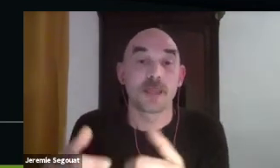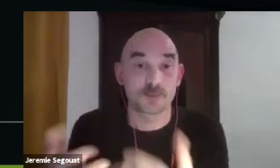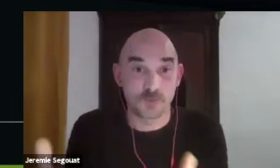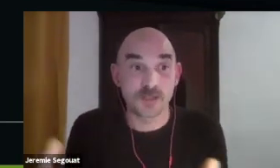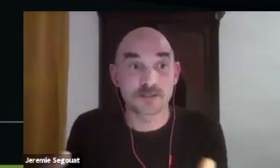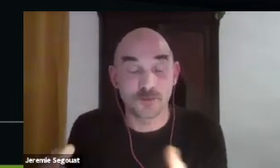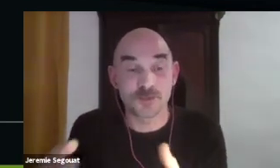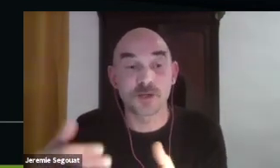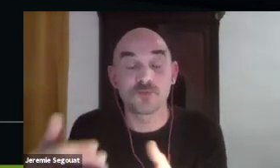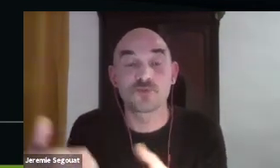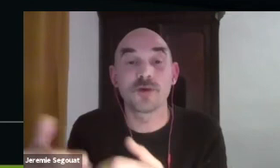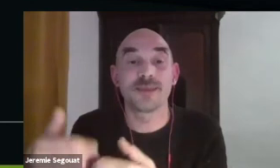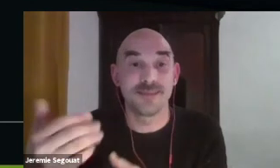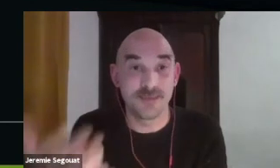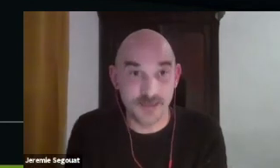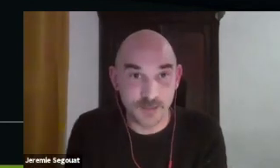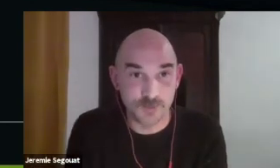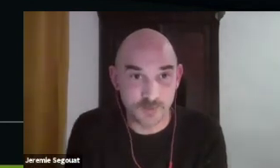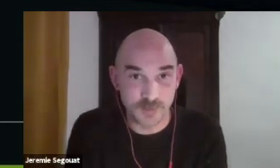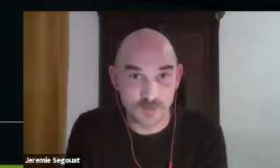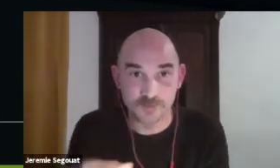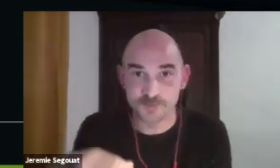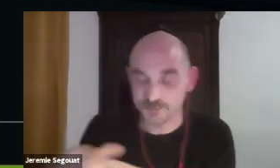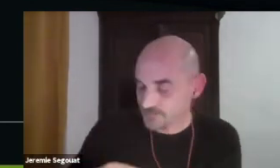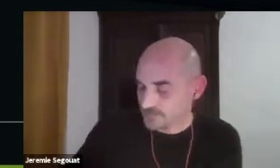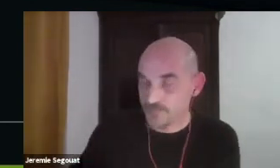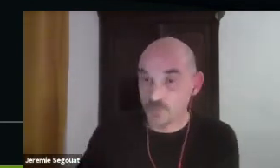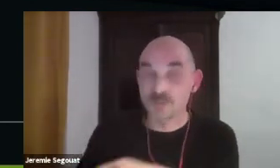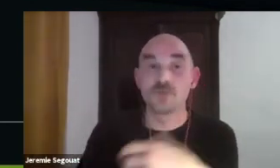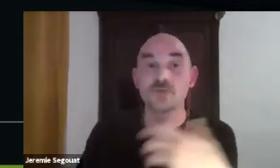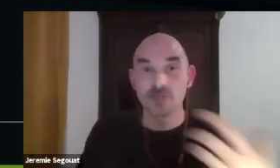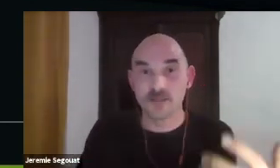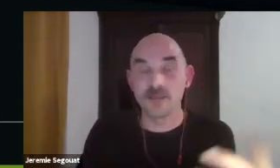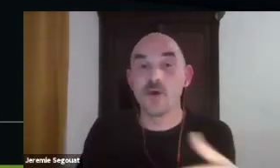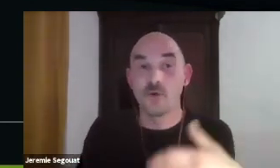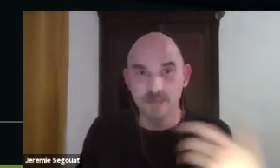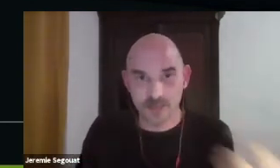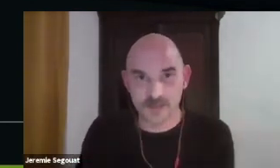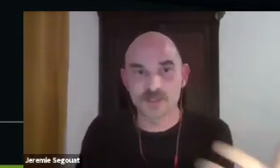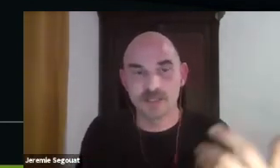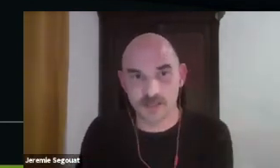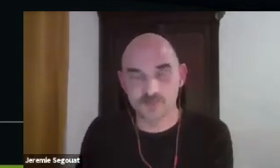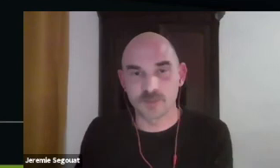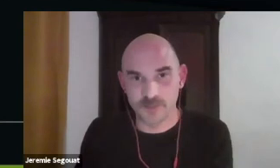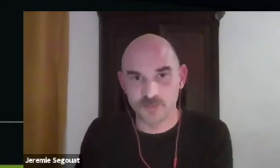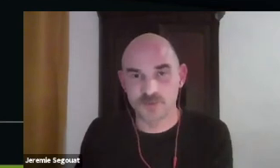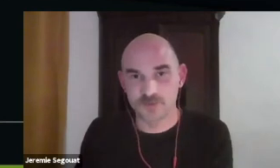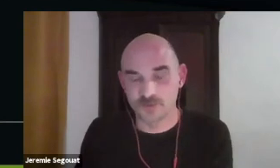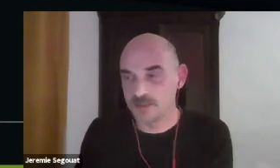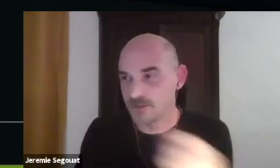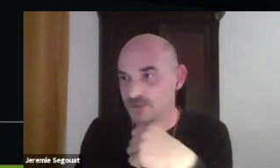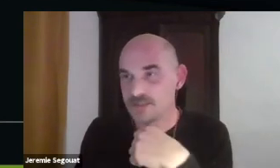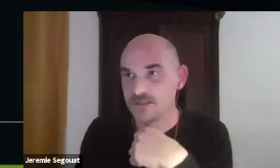à ce moment-là les informations arrivent toujours avec un délai pour cette personne donc c'est une société en décalage qui arrive au travers de